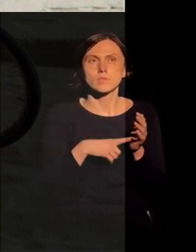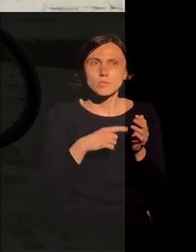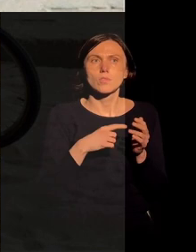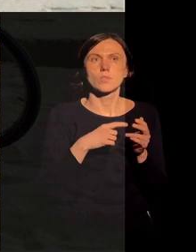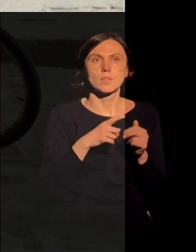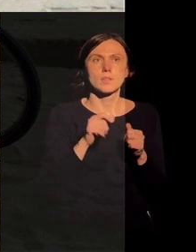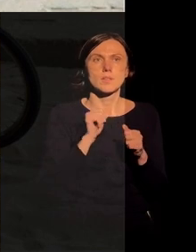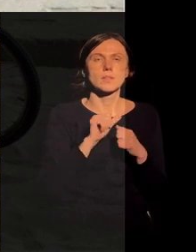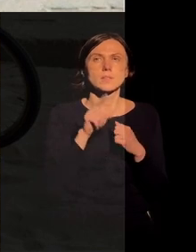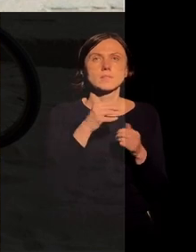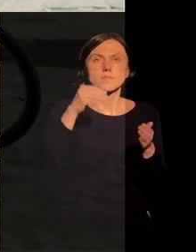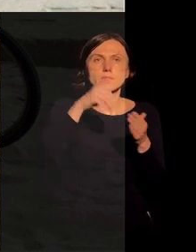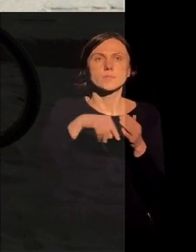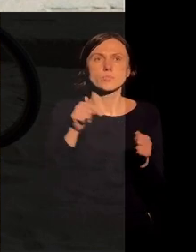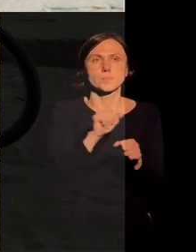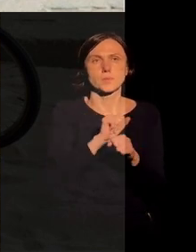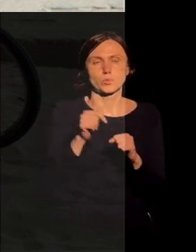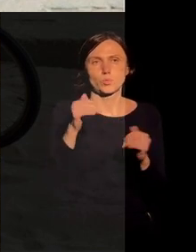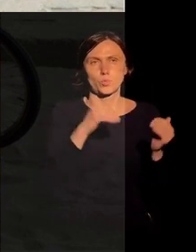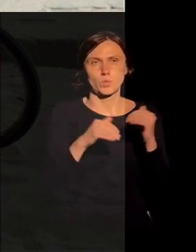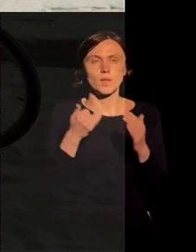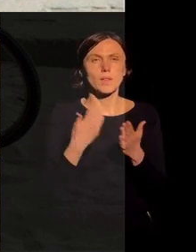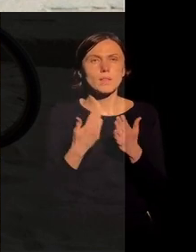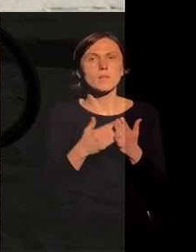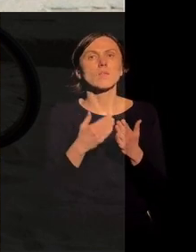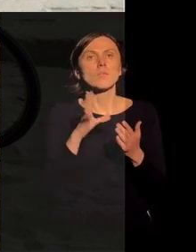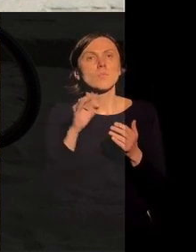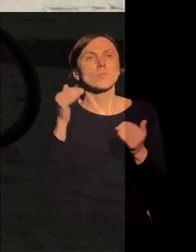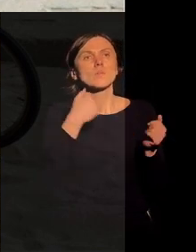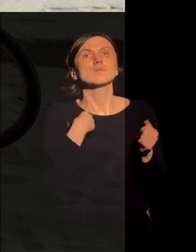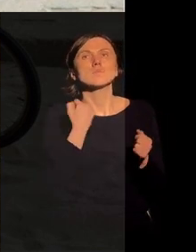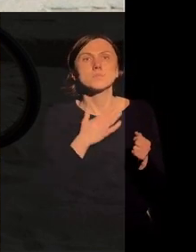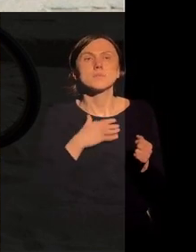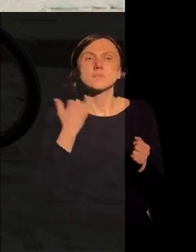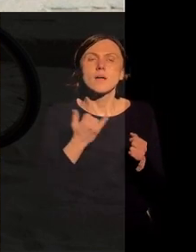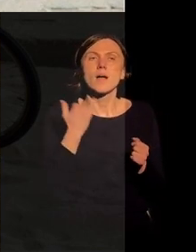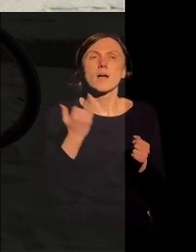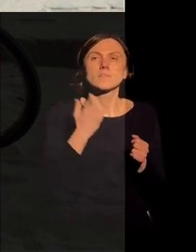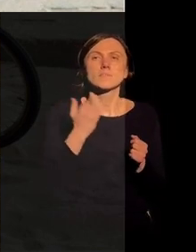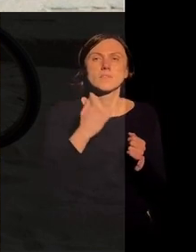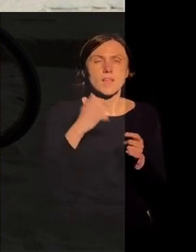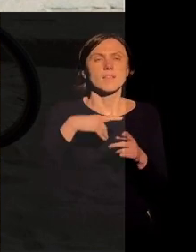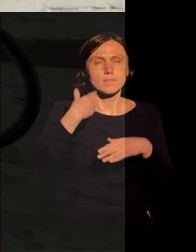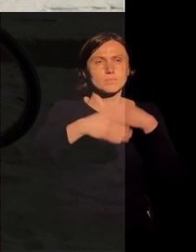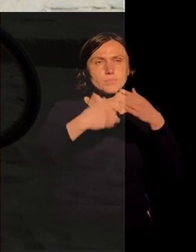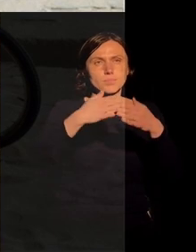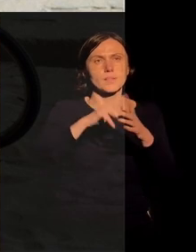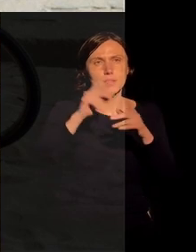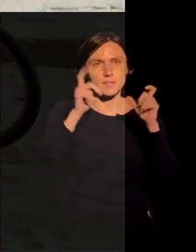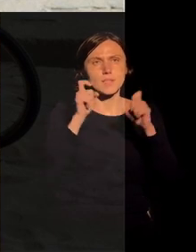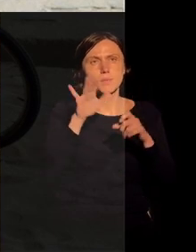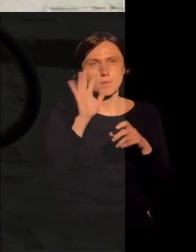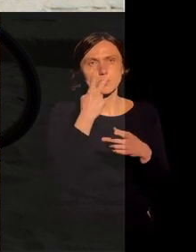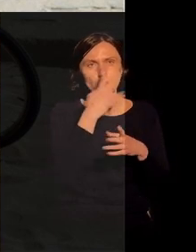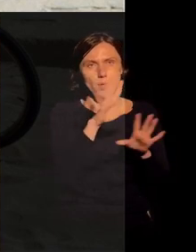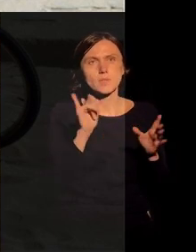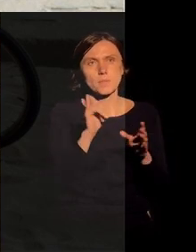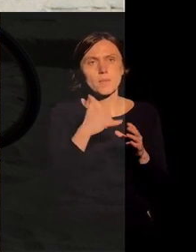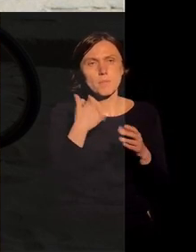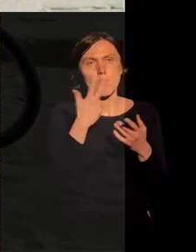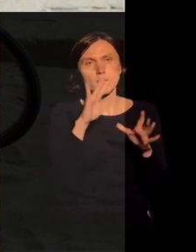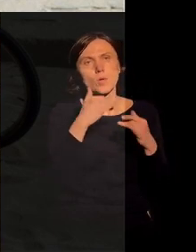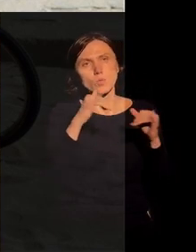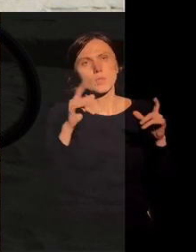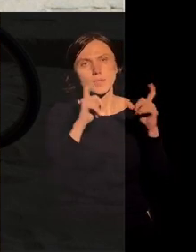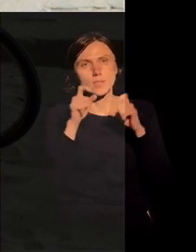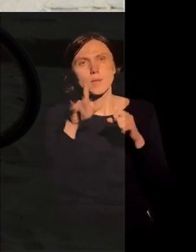element górski, dlatego że te góry no, są mi bliskie, były bliskie i one się jeszcze pewnie nieraz pojawią na zdjęciach kolejnych, które teraz będę Państwu